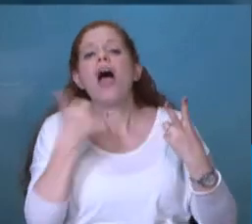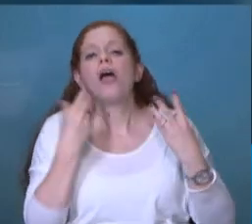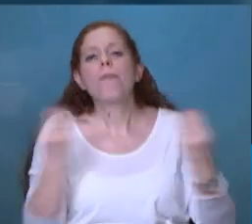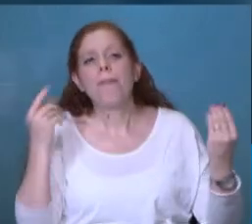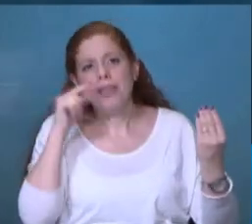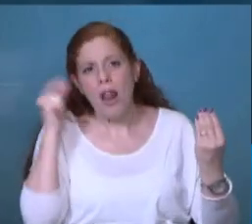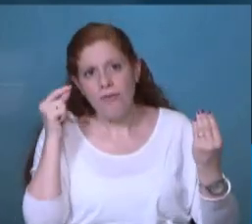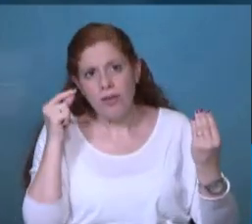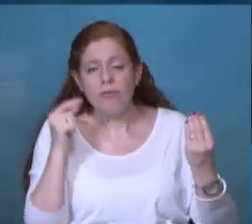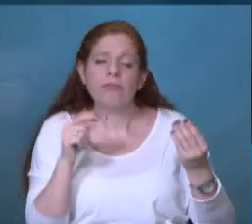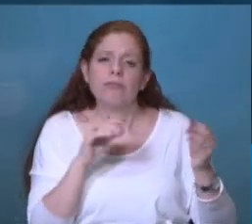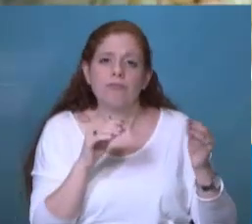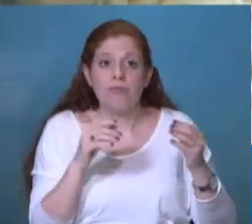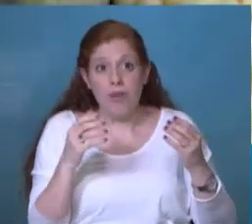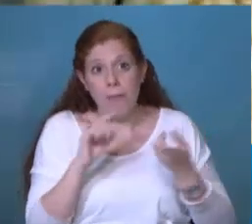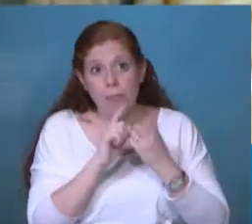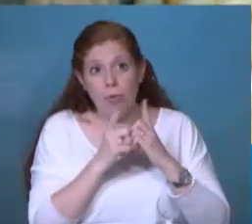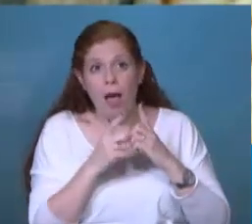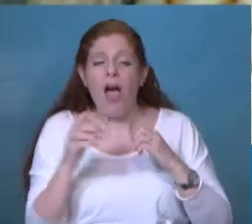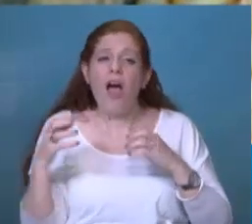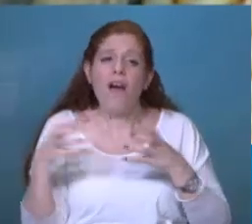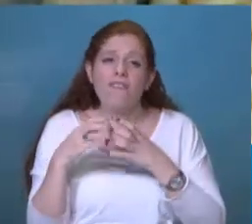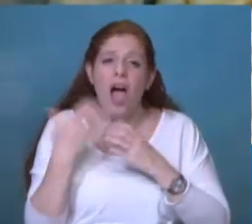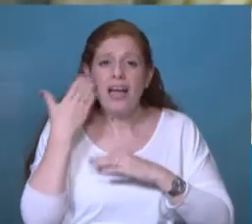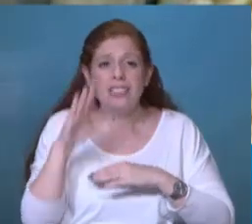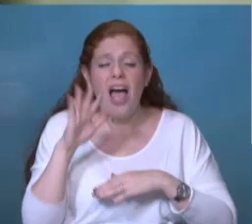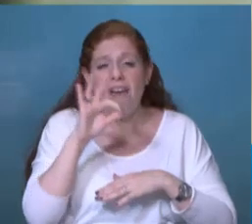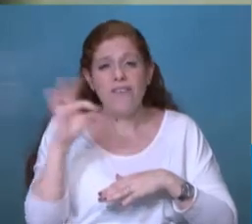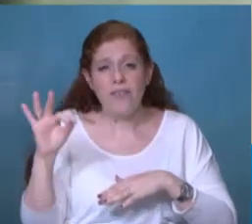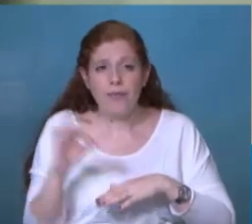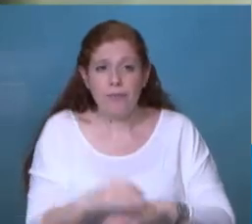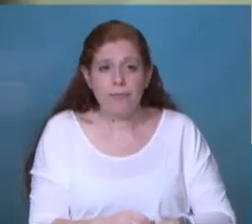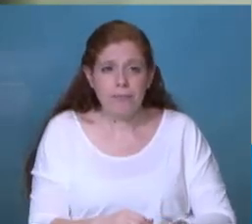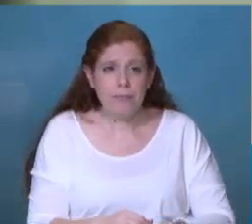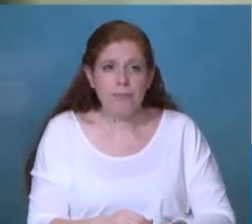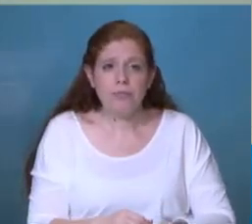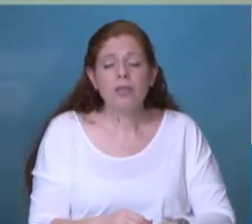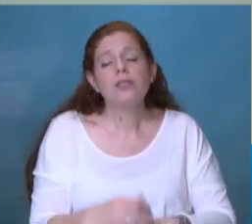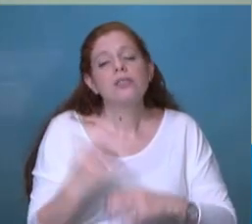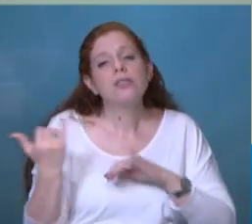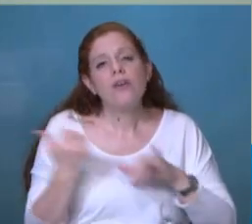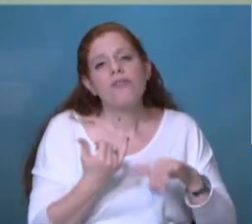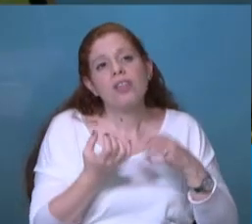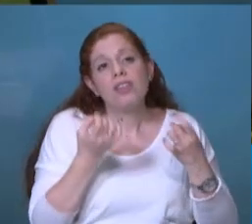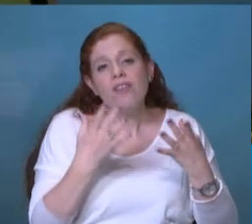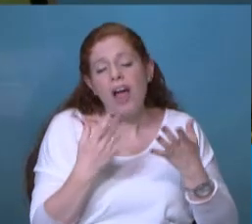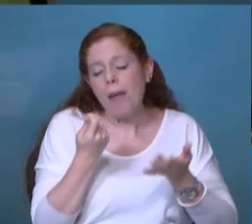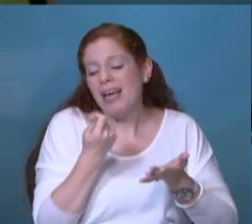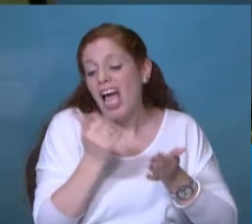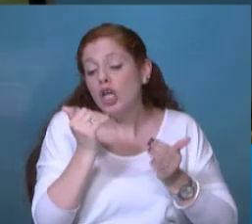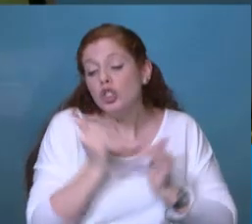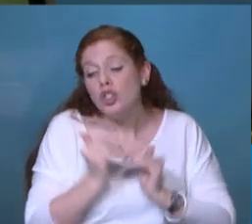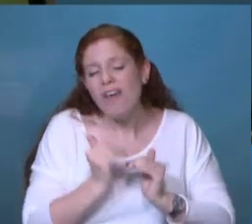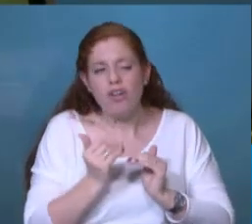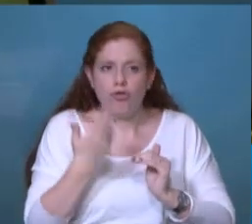ופינתה אותו לחברת הטעמים הזרה, IFF. זה הביא את טבע חזרה למחיר השפל שהייתה בו. אנליסטים